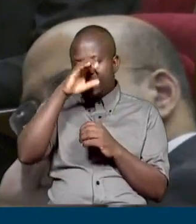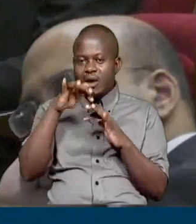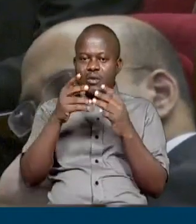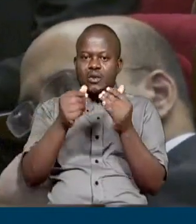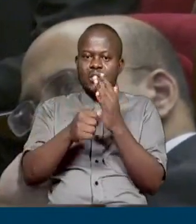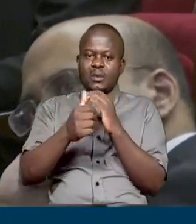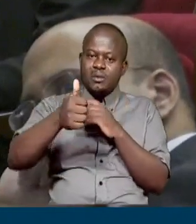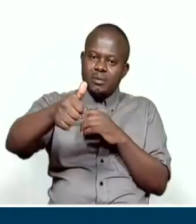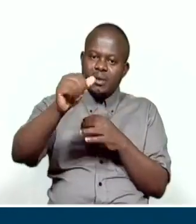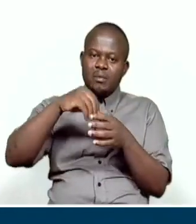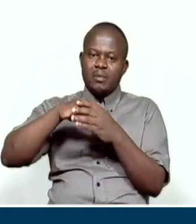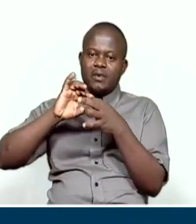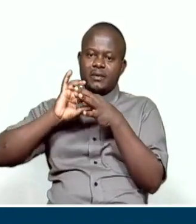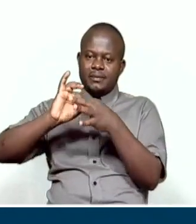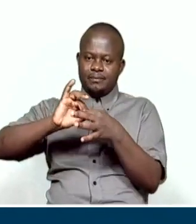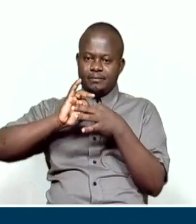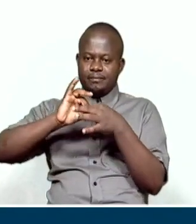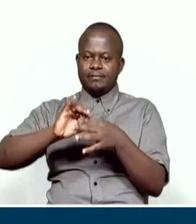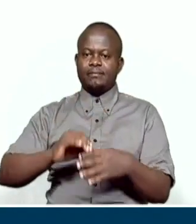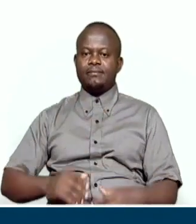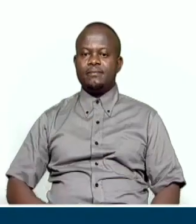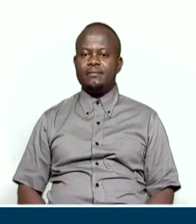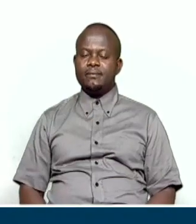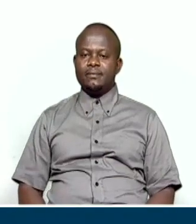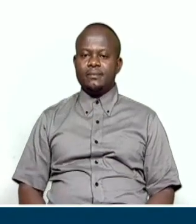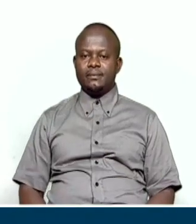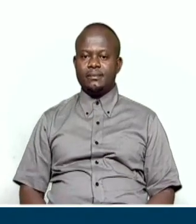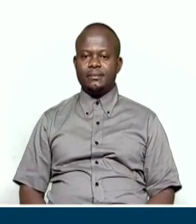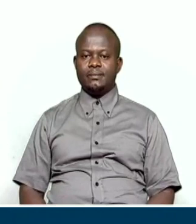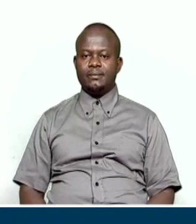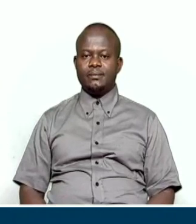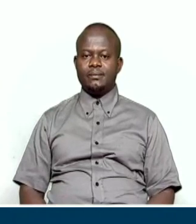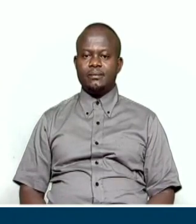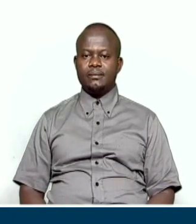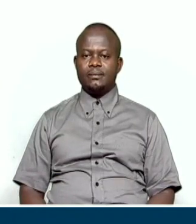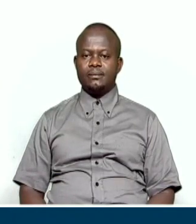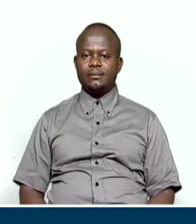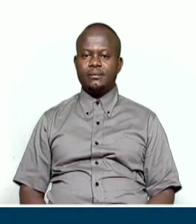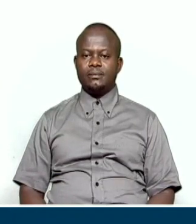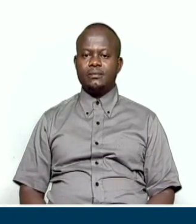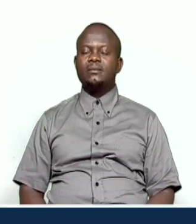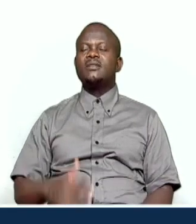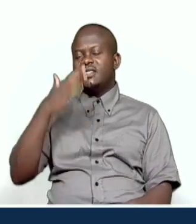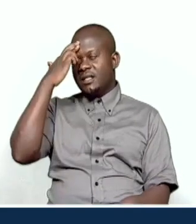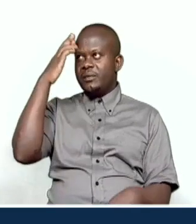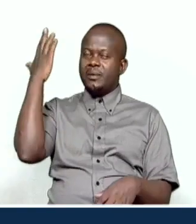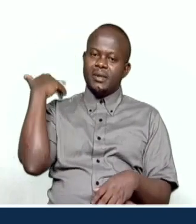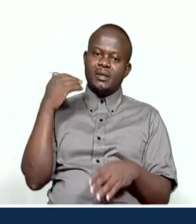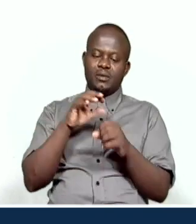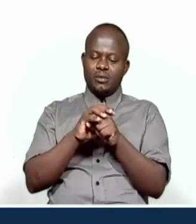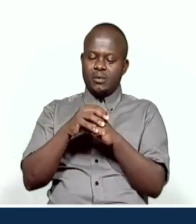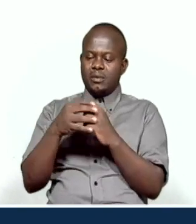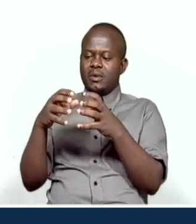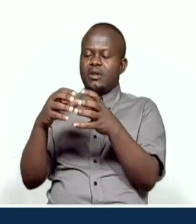mu bufatanye. We have a problem. When we had issues in the Sahel when we ubwo twari mu bibazo twibumbiye mu ihuriro